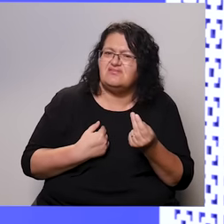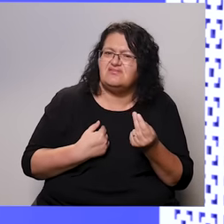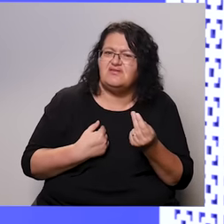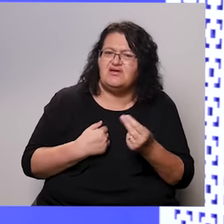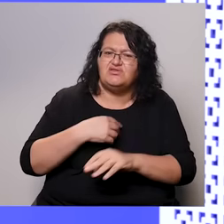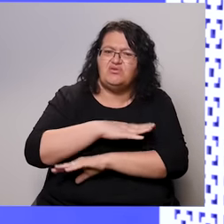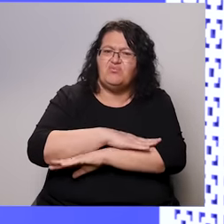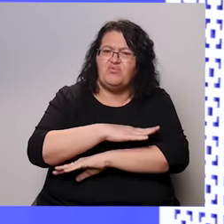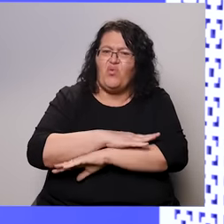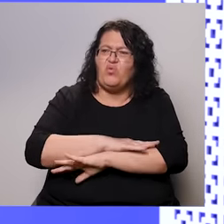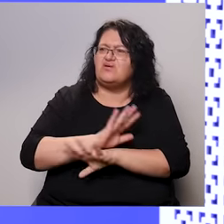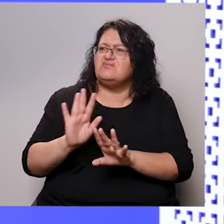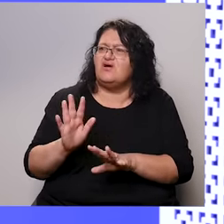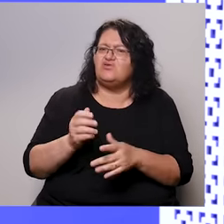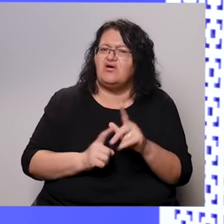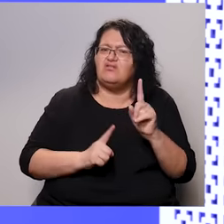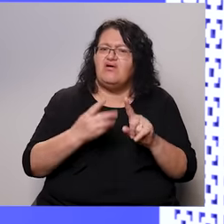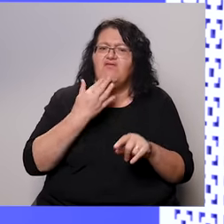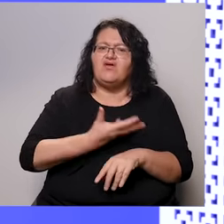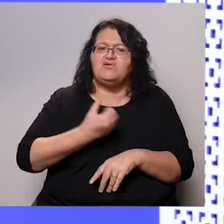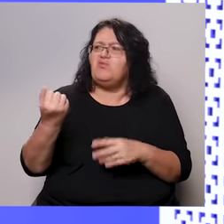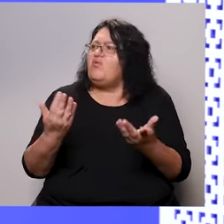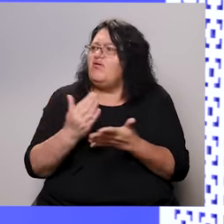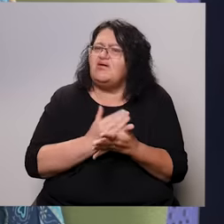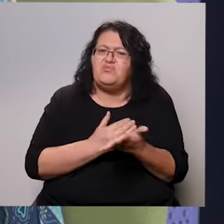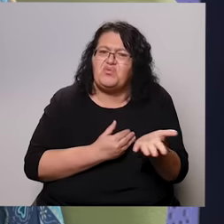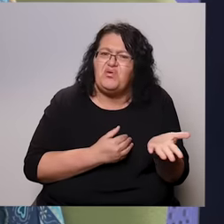ai atitudinea asta? Și dacă eu vreau să-L iau, care-i problema?